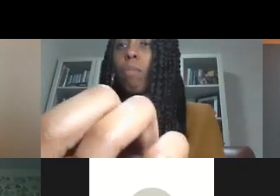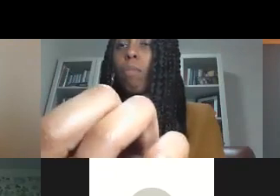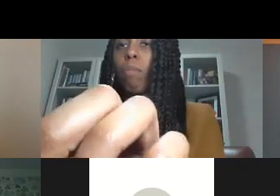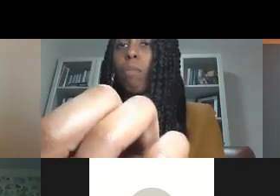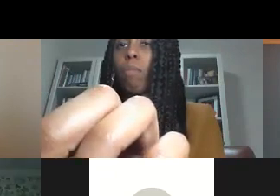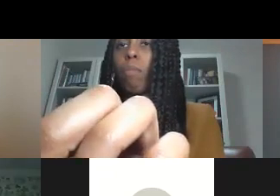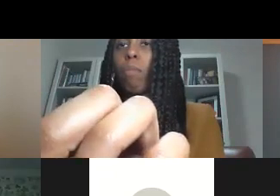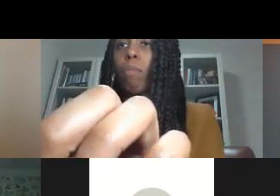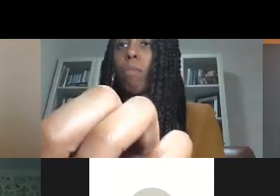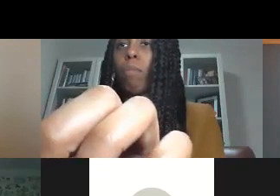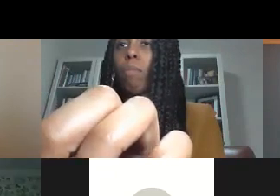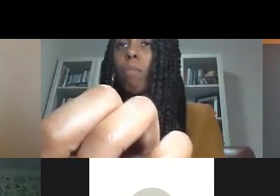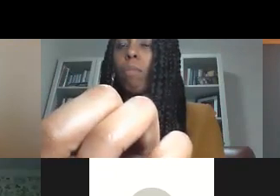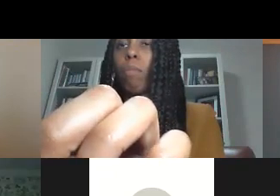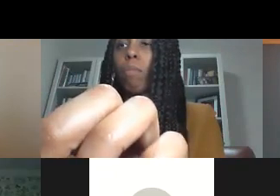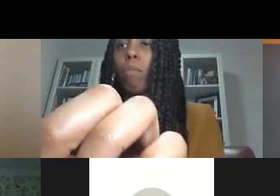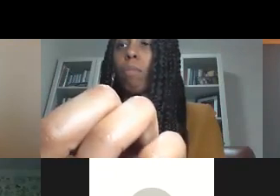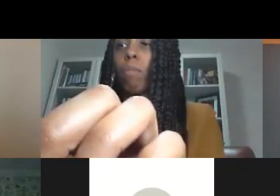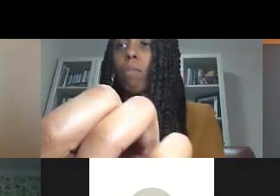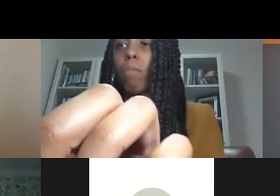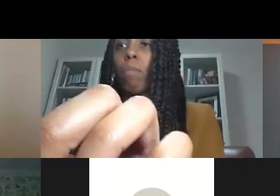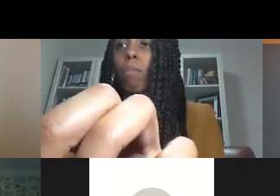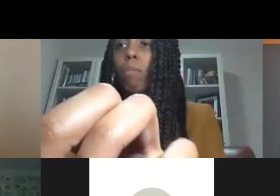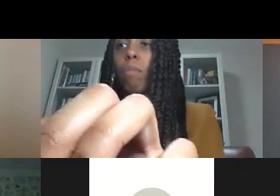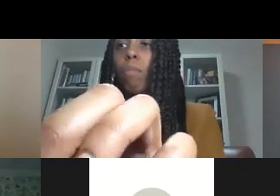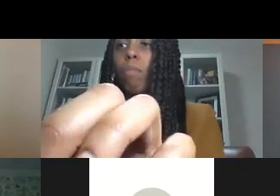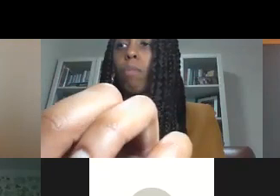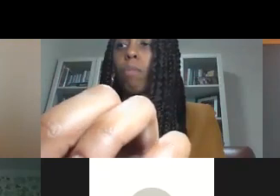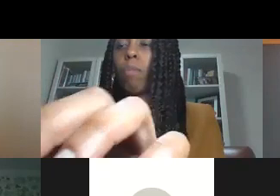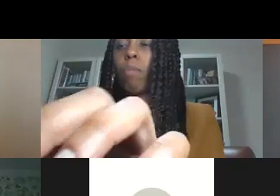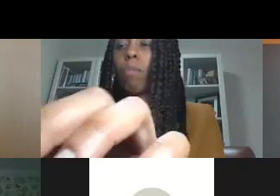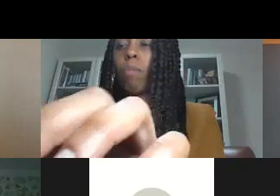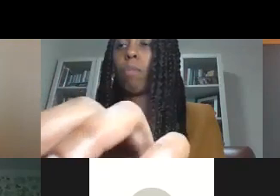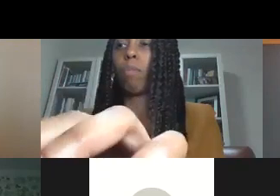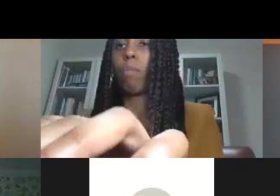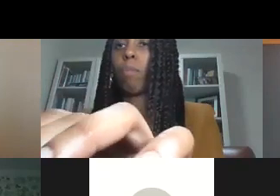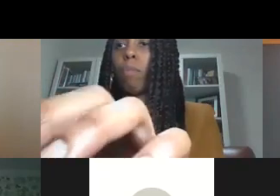但是不能作为绝对因素。 But it could not be an absolute reason that you should rely on.